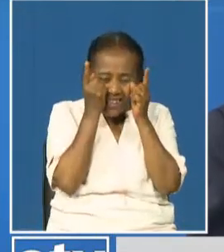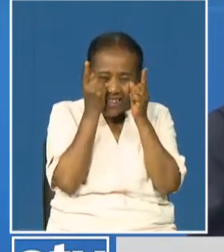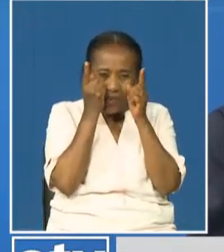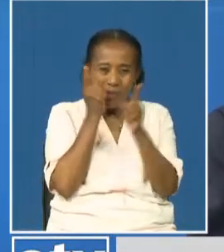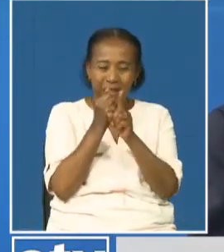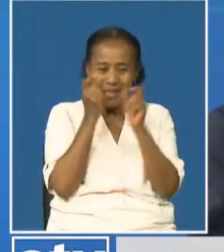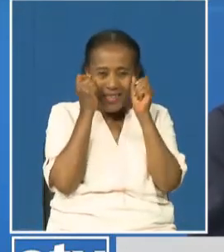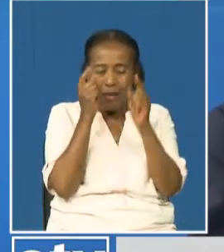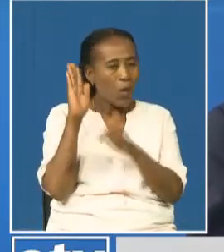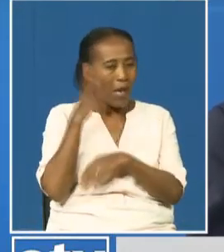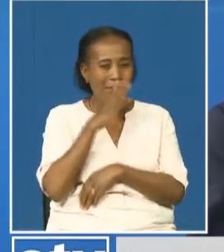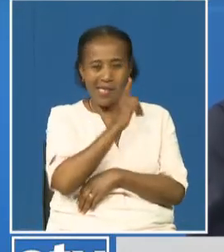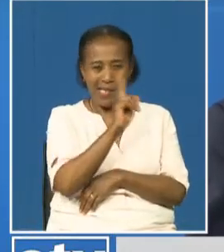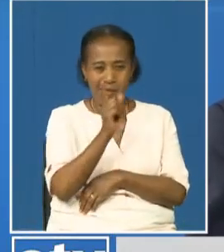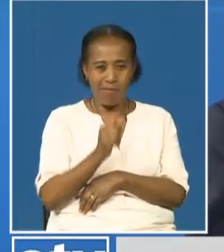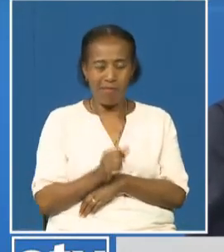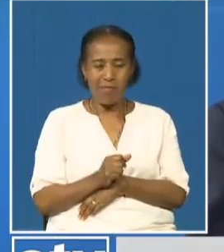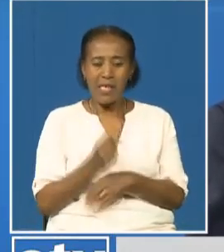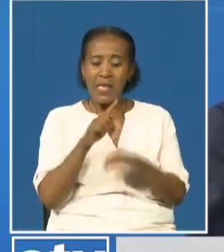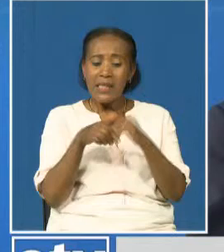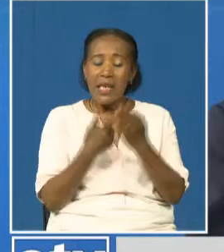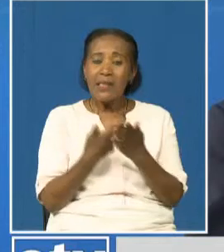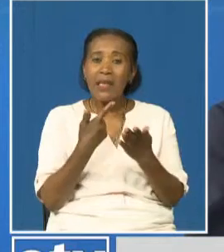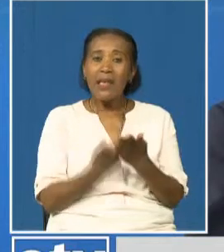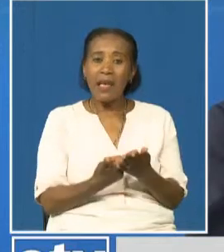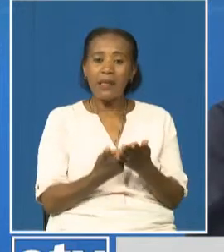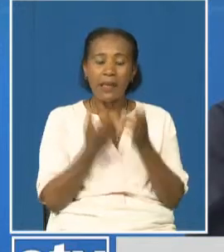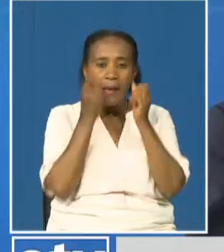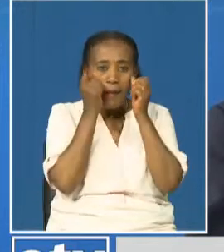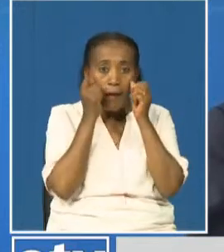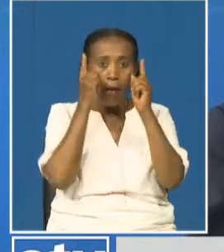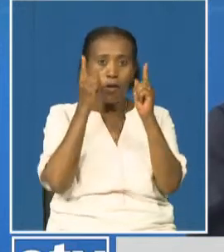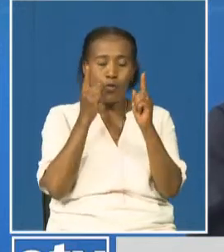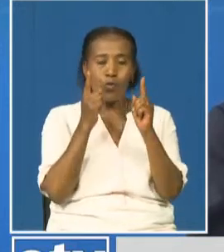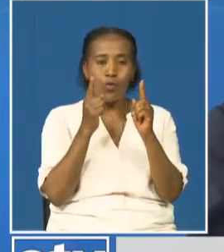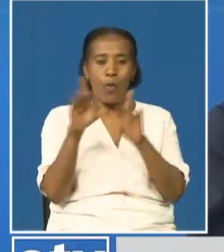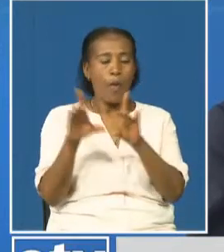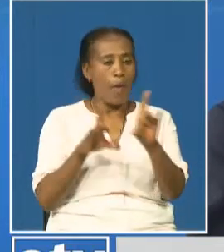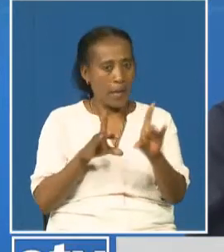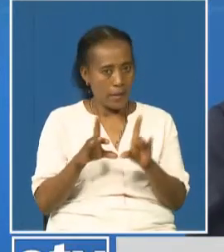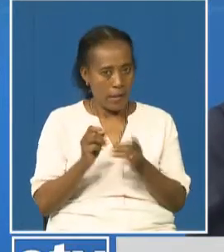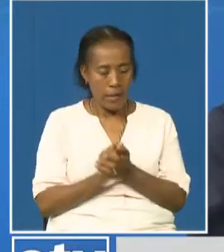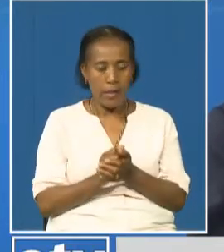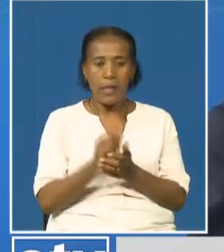ፕሮፐርሊ የተረዱት አይመስለኝም። ስለዚህ ይሄንን እንዲረዱ የማድረግ